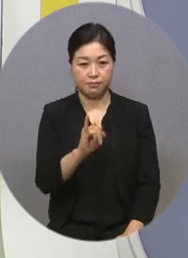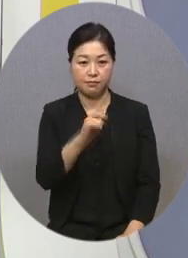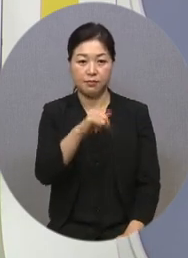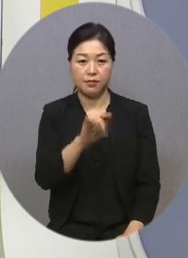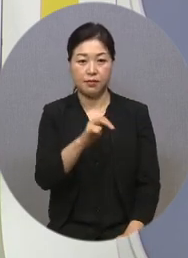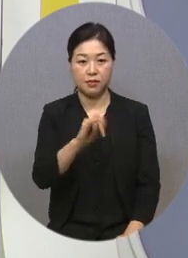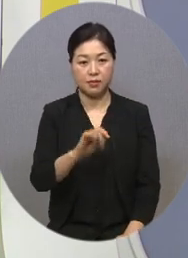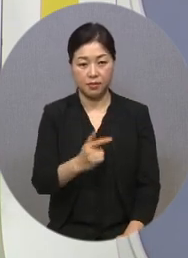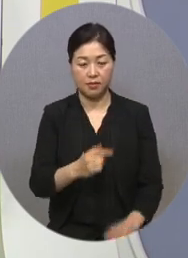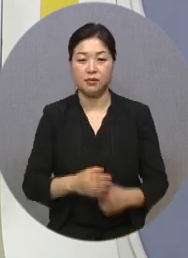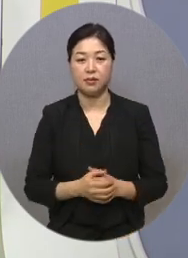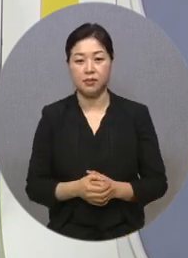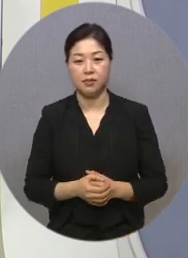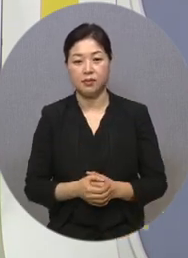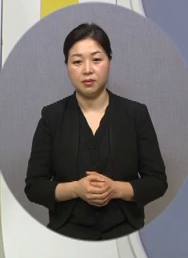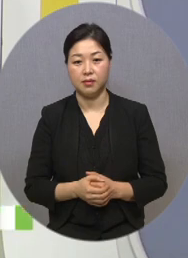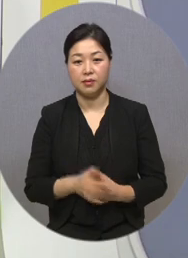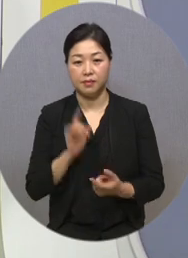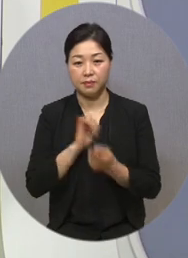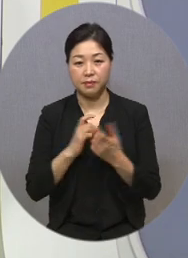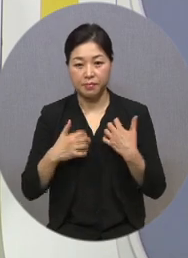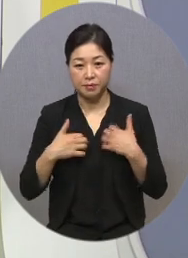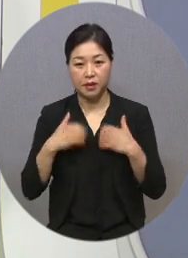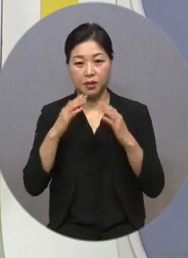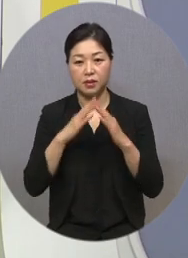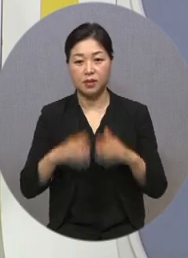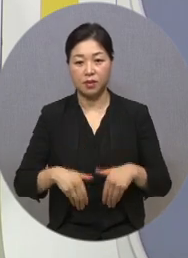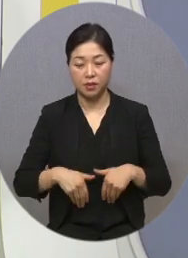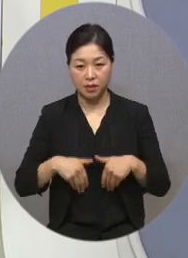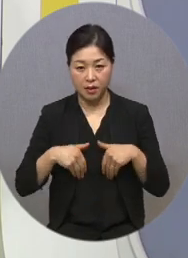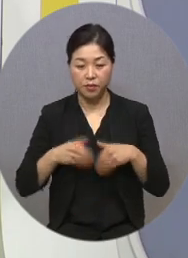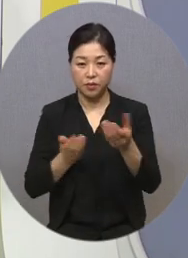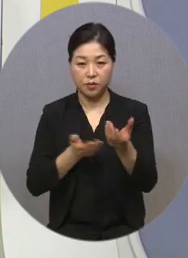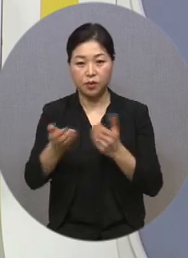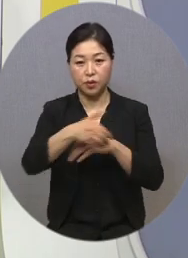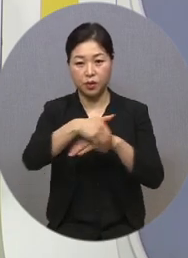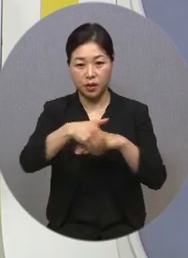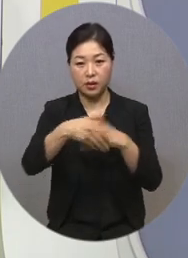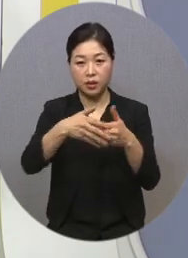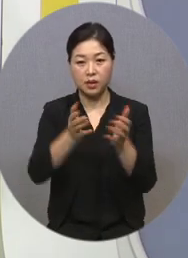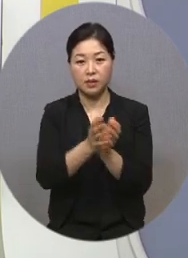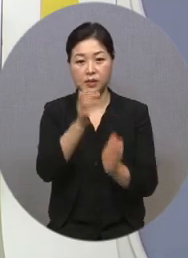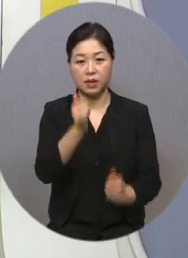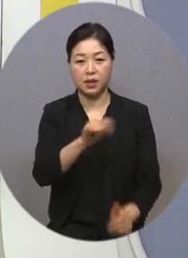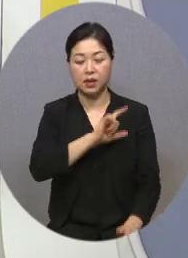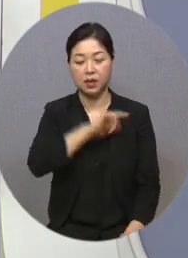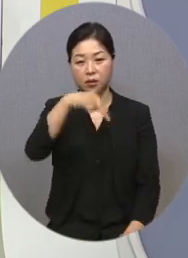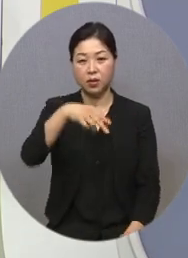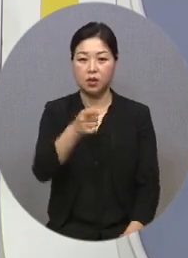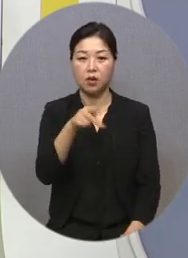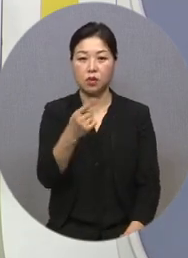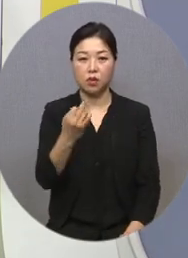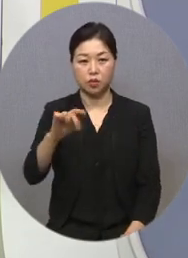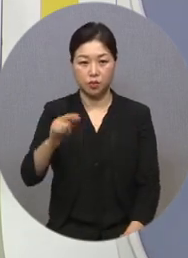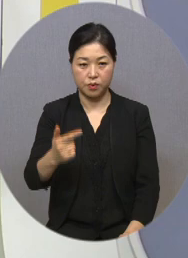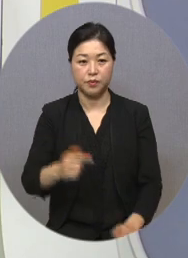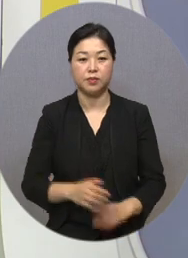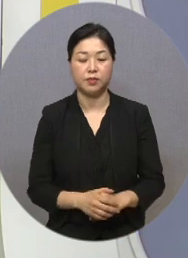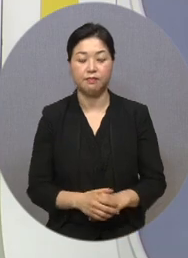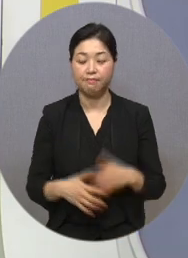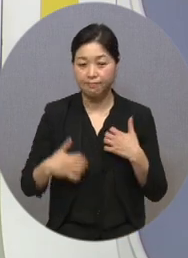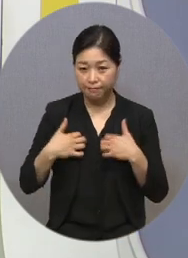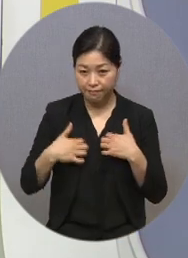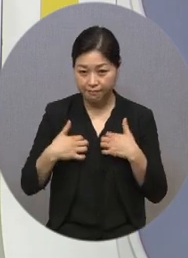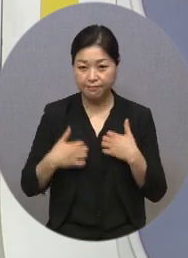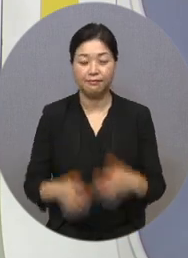김정현입니다. 여러분 반갑습니다. 전남도청 유통기획팀장 소동순 사무관입니다. 네, 반갑습니다. 오늘 저희가